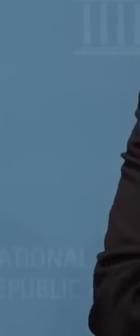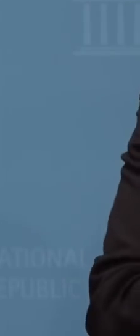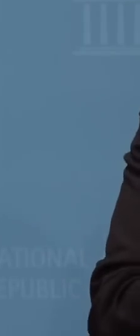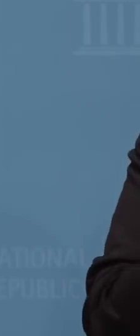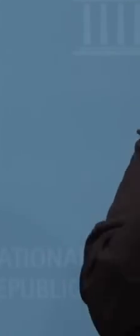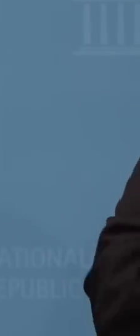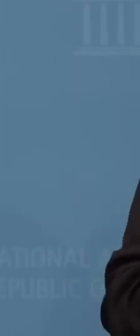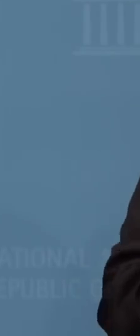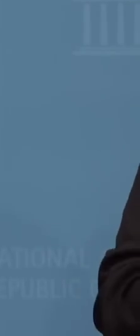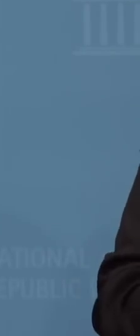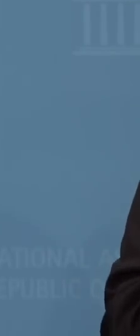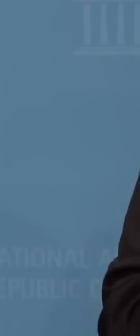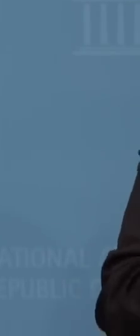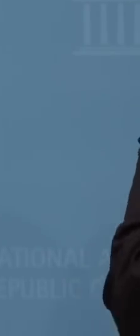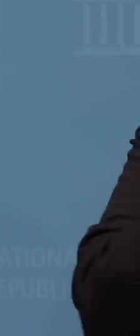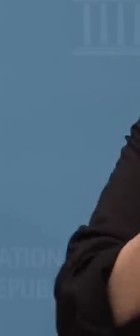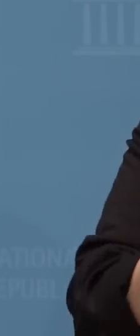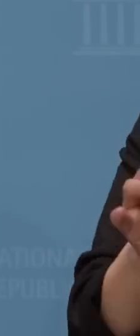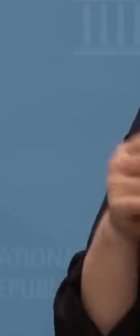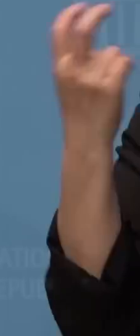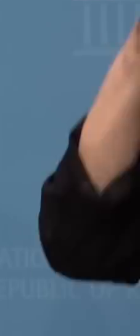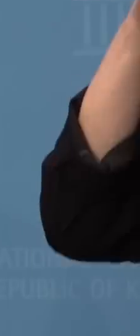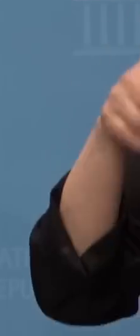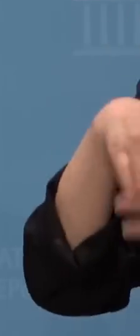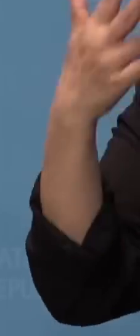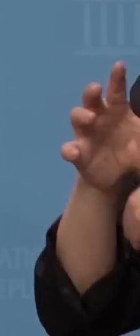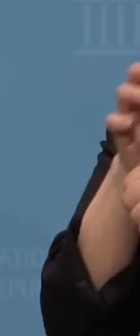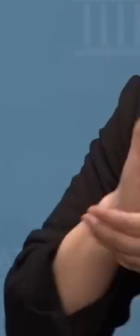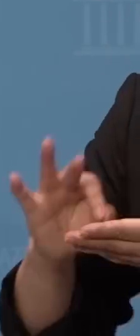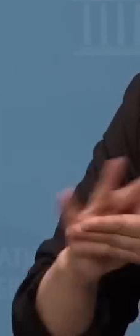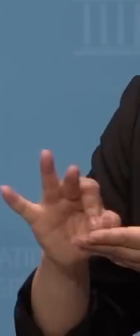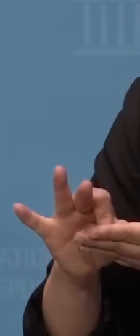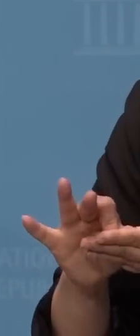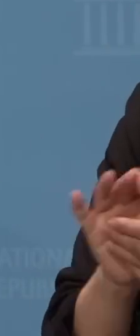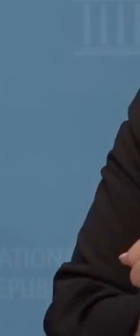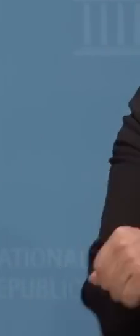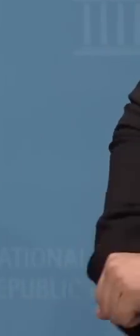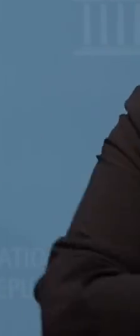아니라 경찰과 검찰 권력을 총동원하고 있습니다.